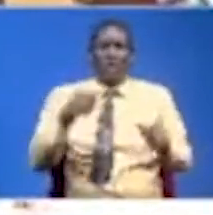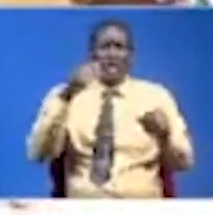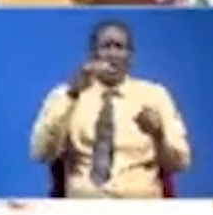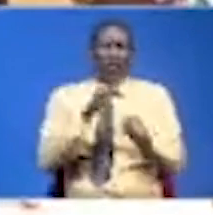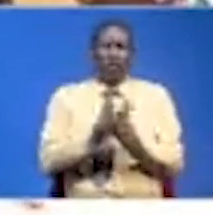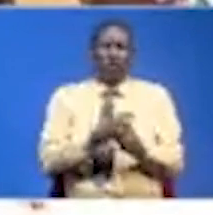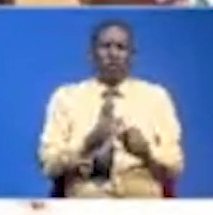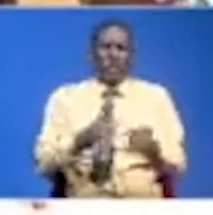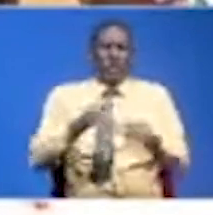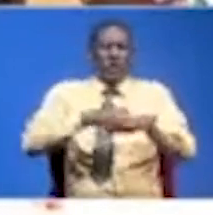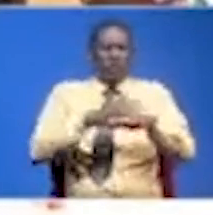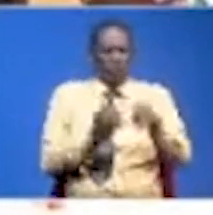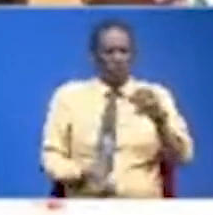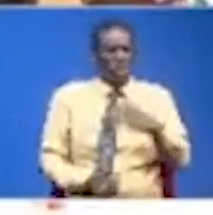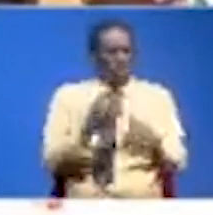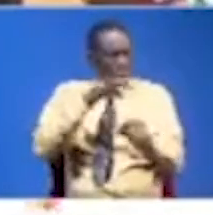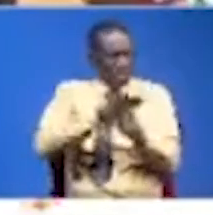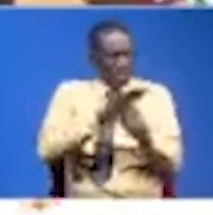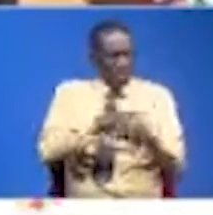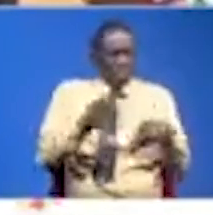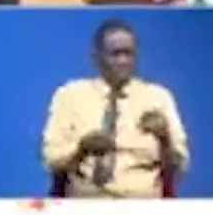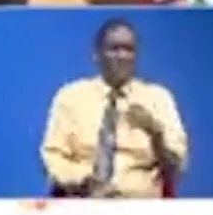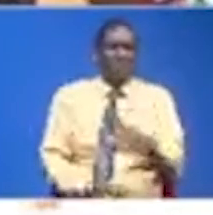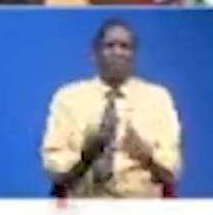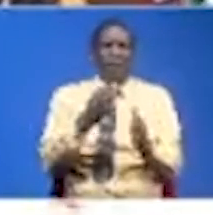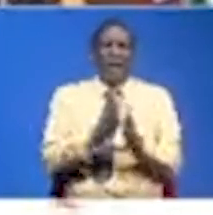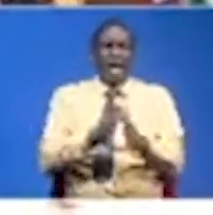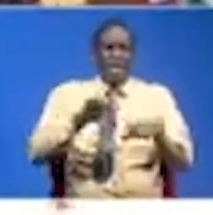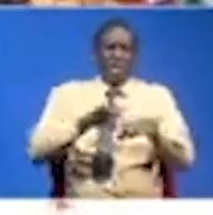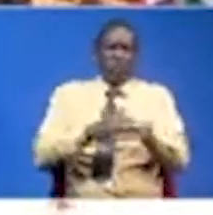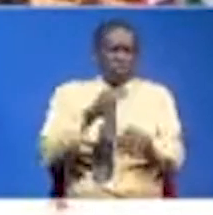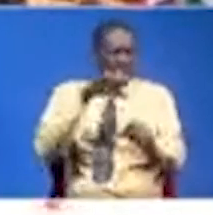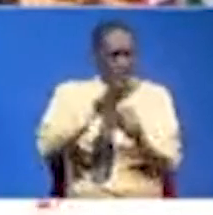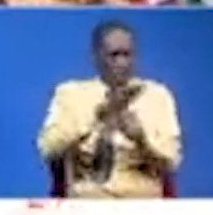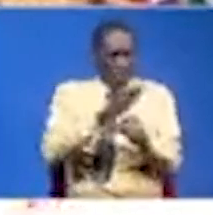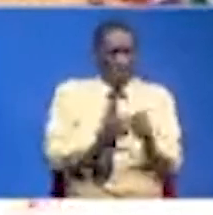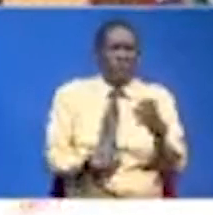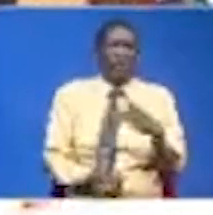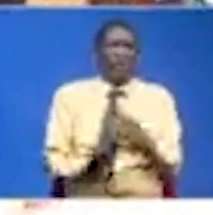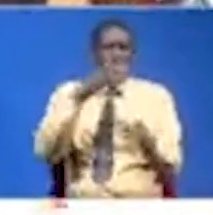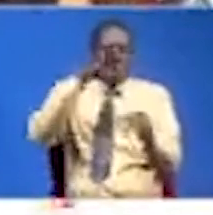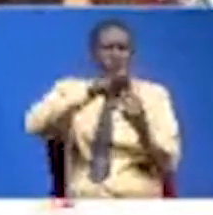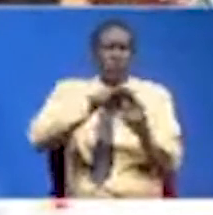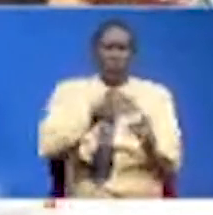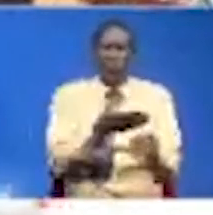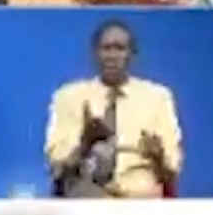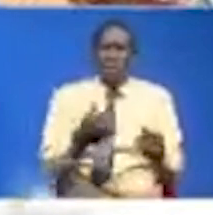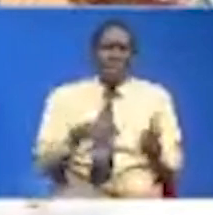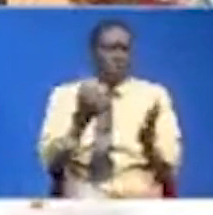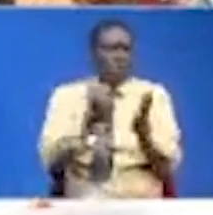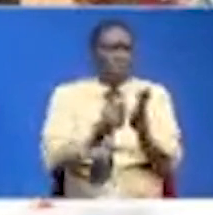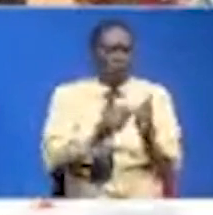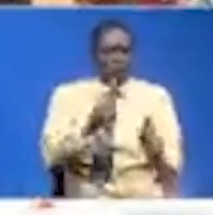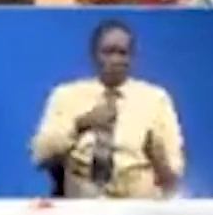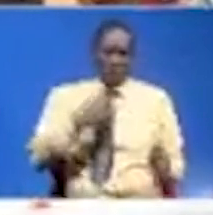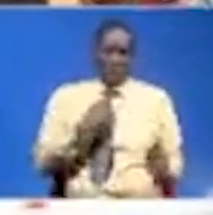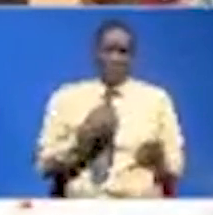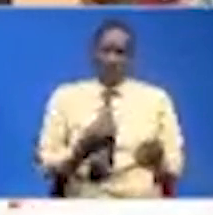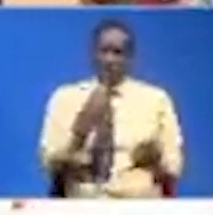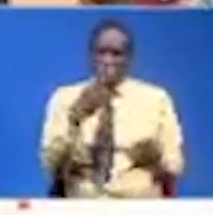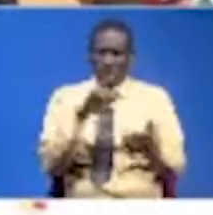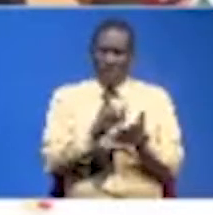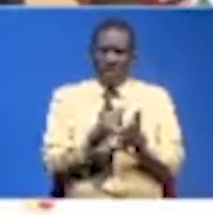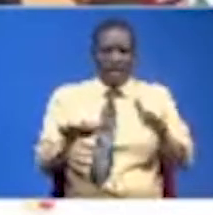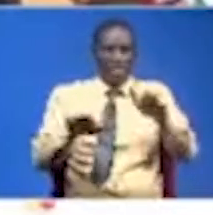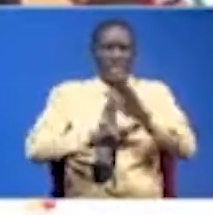Kikuyu tukajitokeza kwa jia kubwa, na tone ni Kikuyu tulikuwa watu wengi tukajitokeza ndio tuwachague. Ile shida imetupata ni kuona our